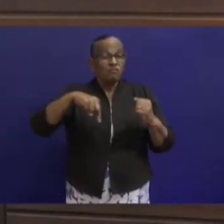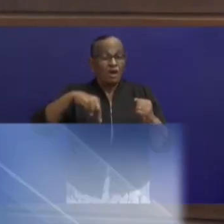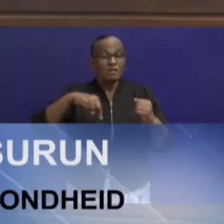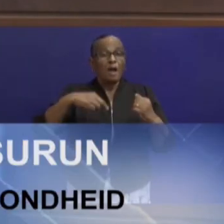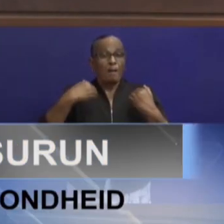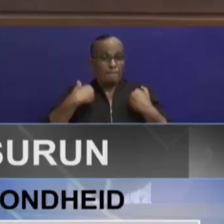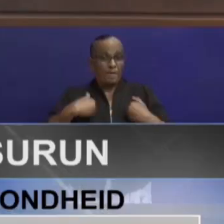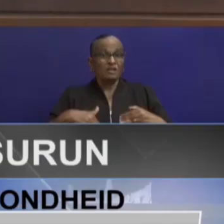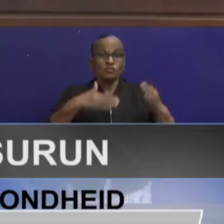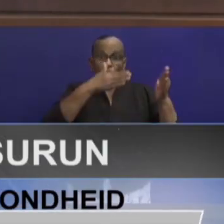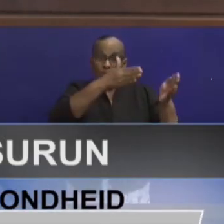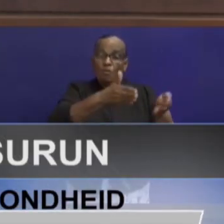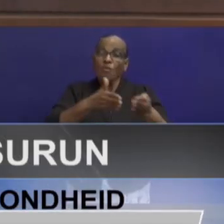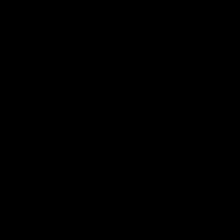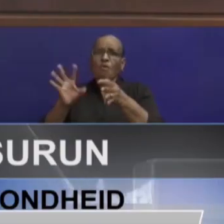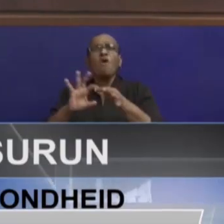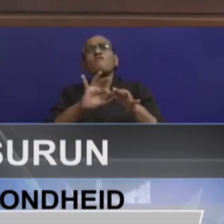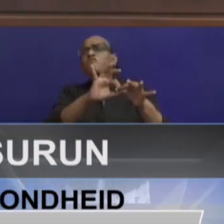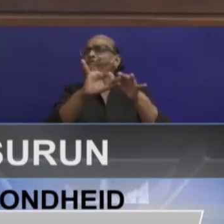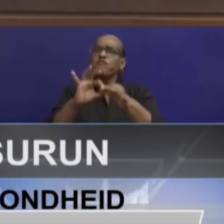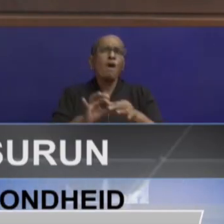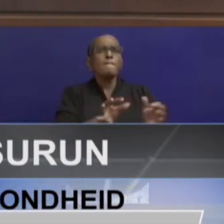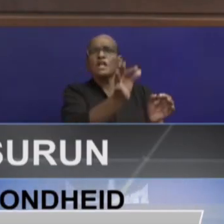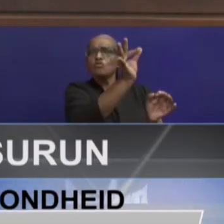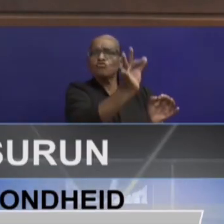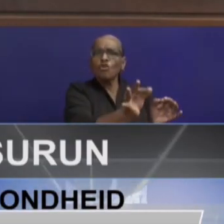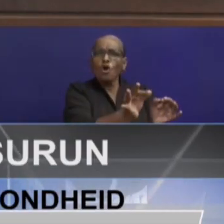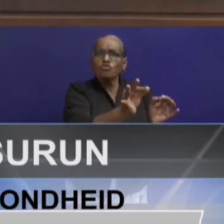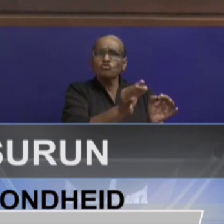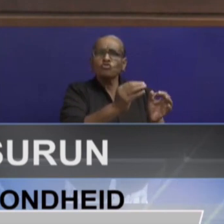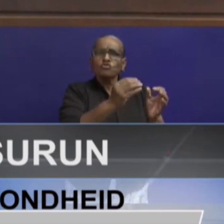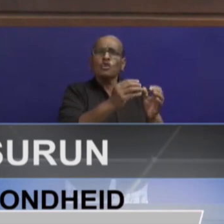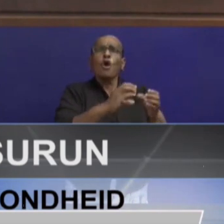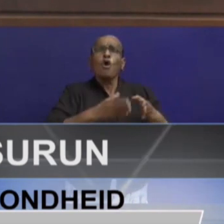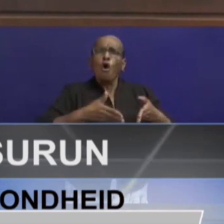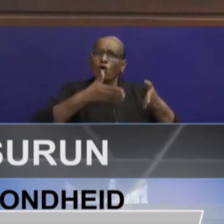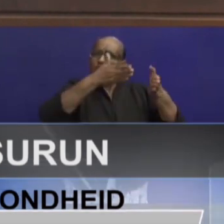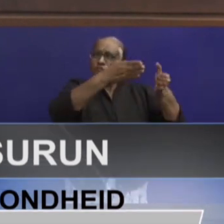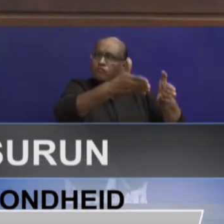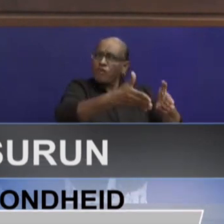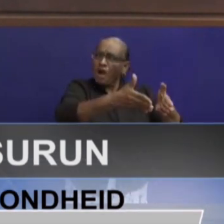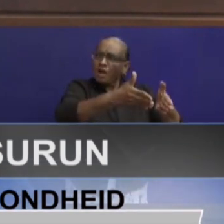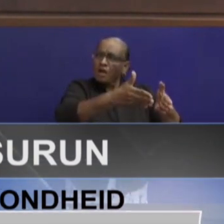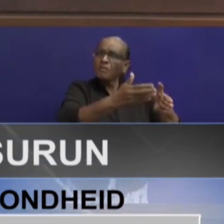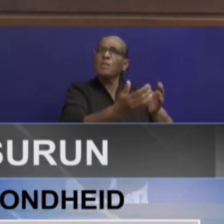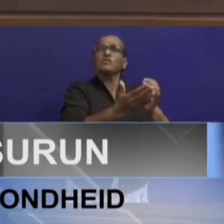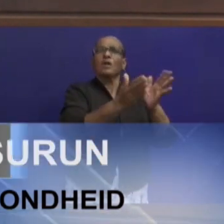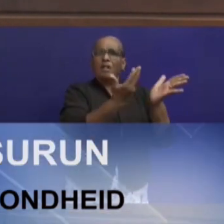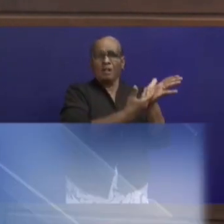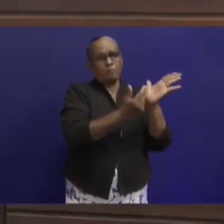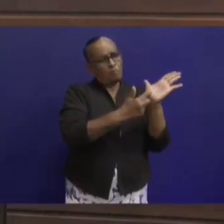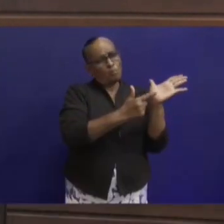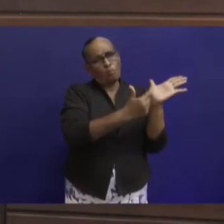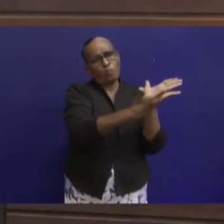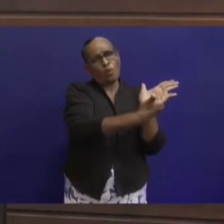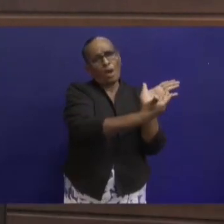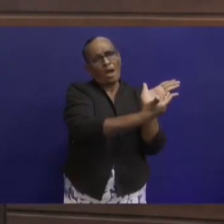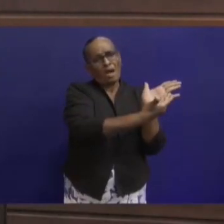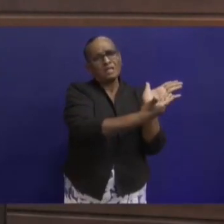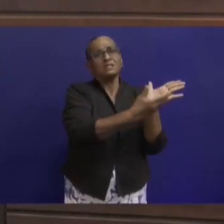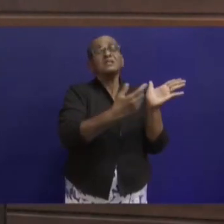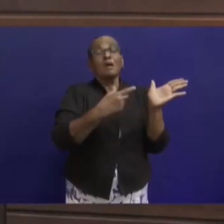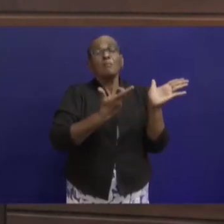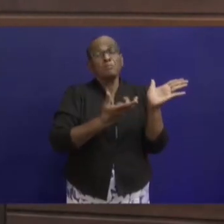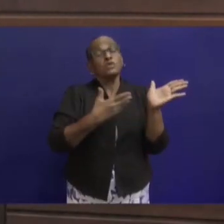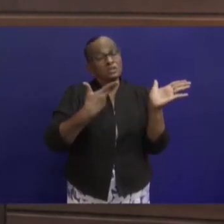families thuis die een bezoek ontvangen, mensen zullen zich legitimeren met een bewijs. zullen ook